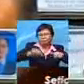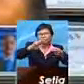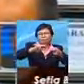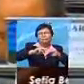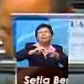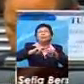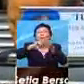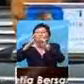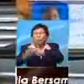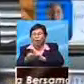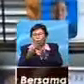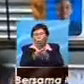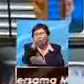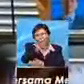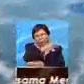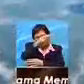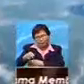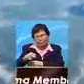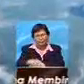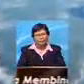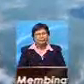pengubahan wang haram.